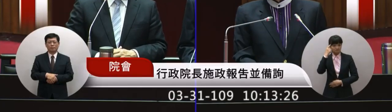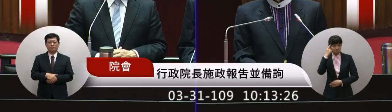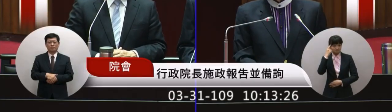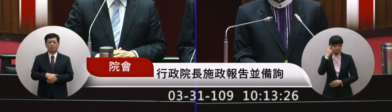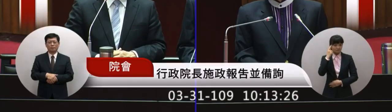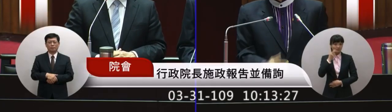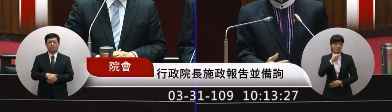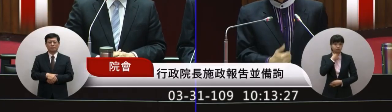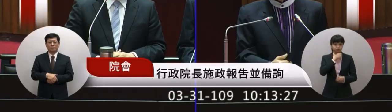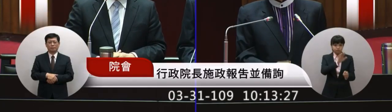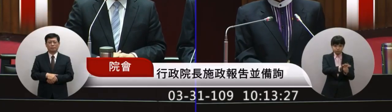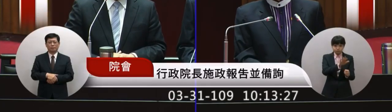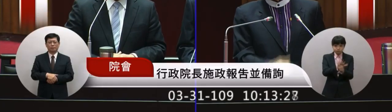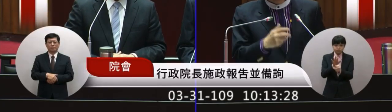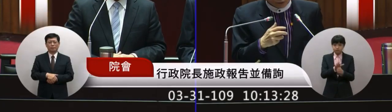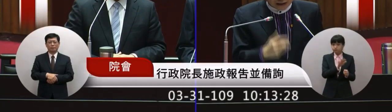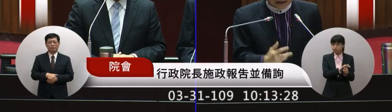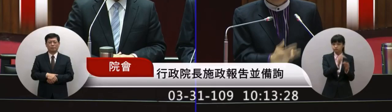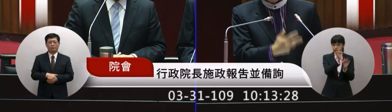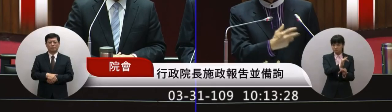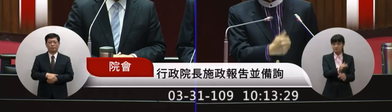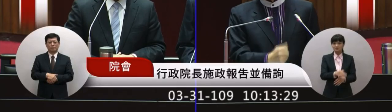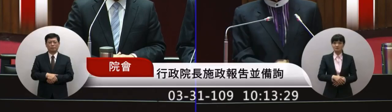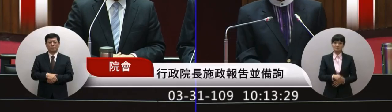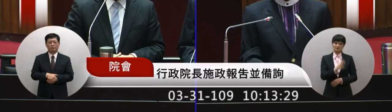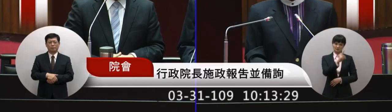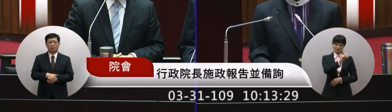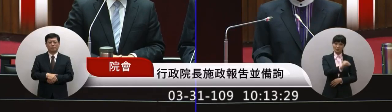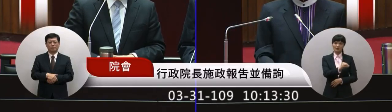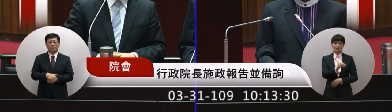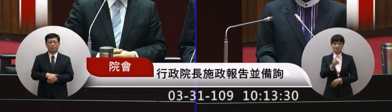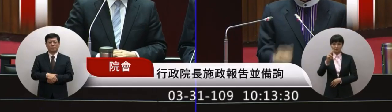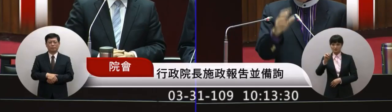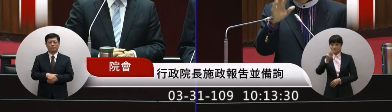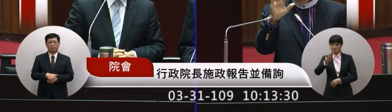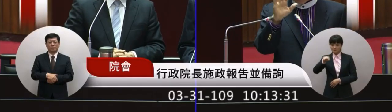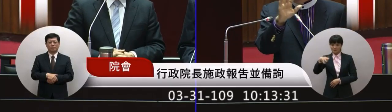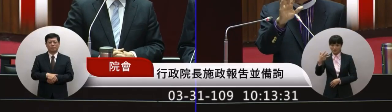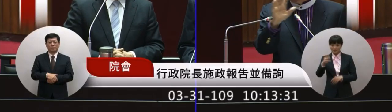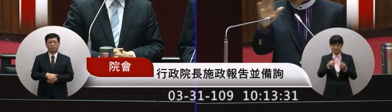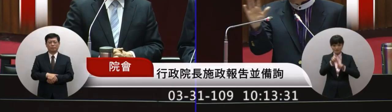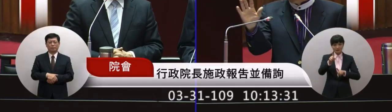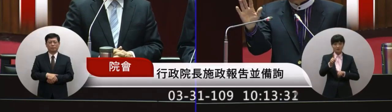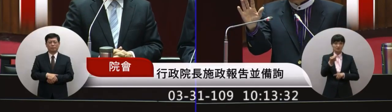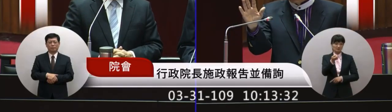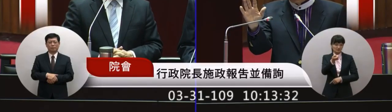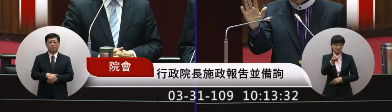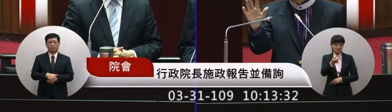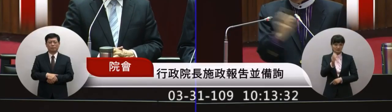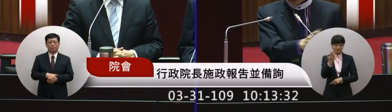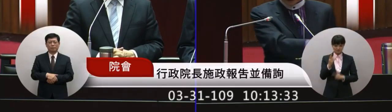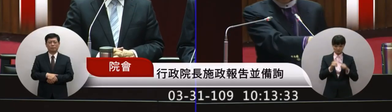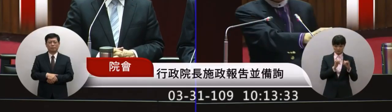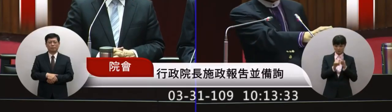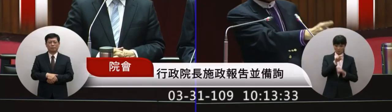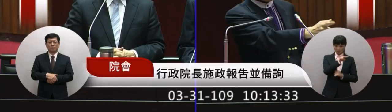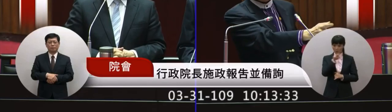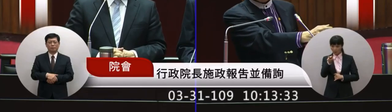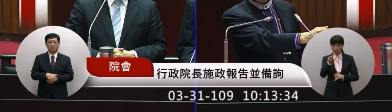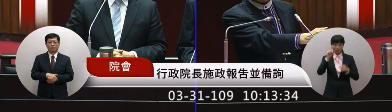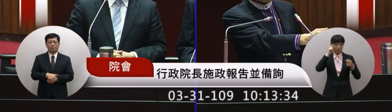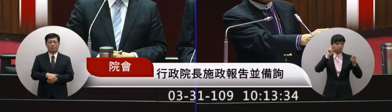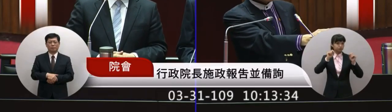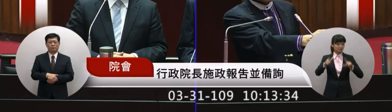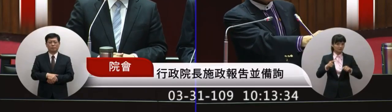啦。卖讲20000、23800是差偌济，但是给人感觉不一样哦。我的基本工资